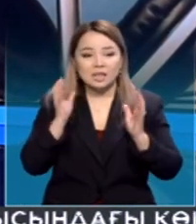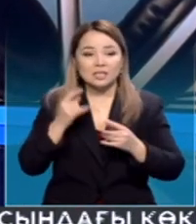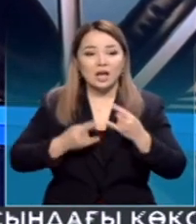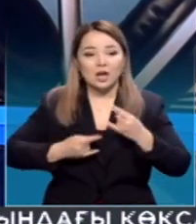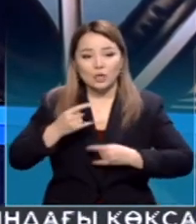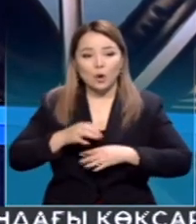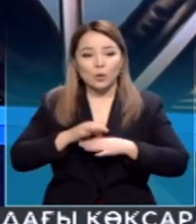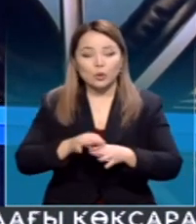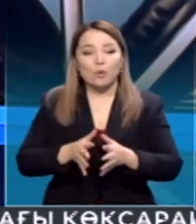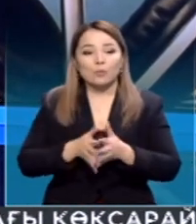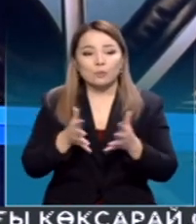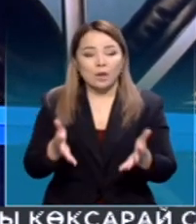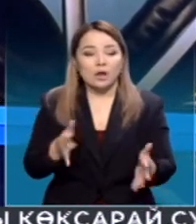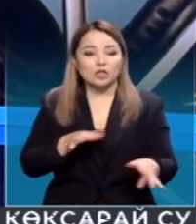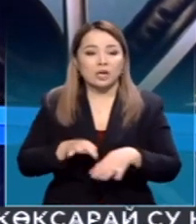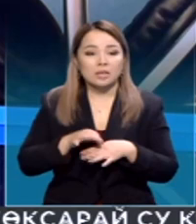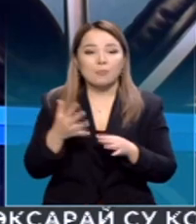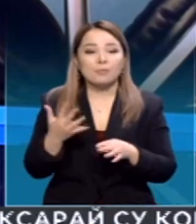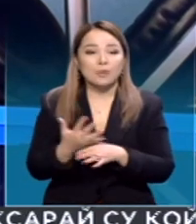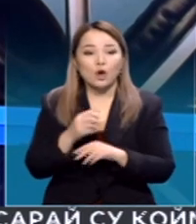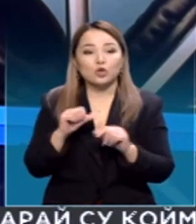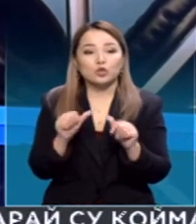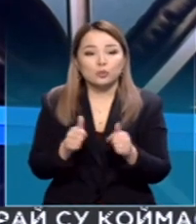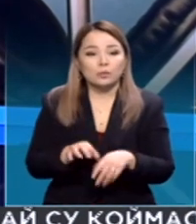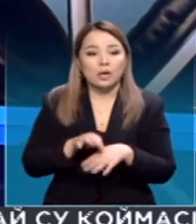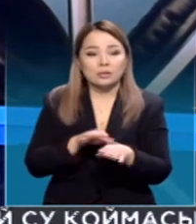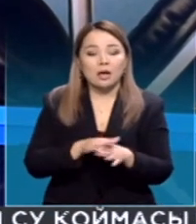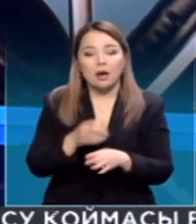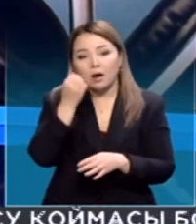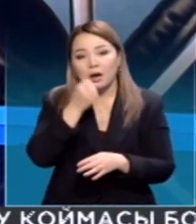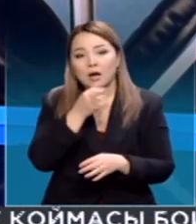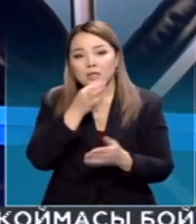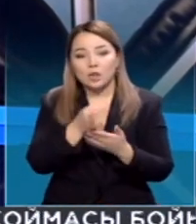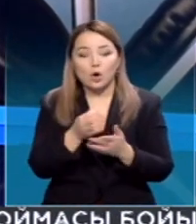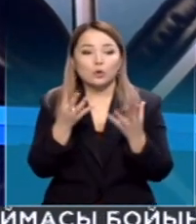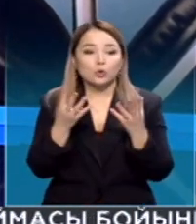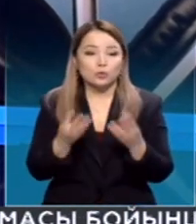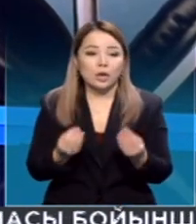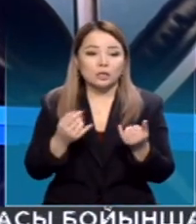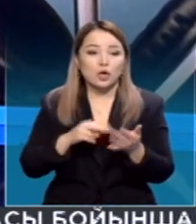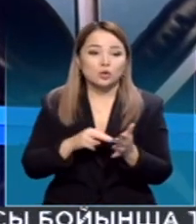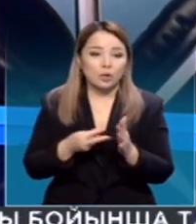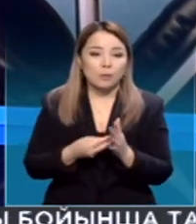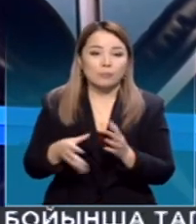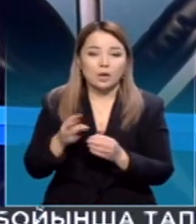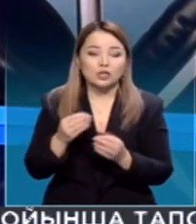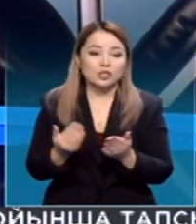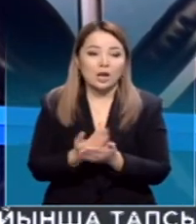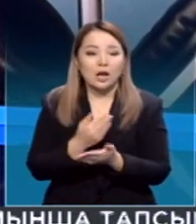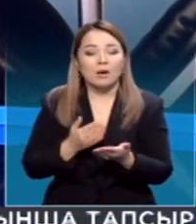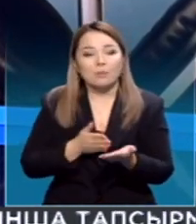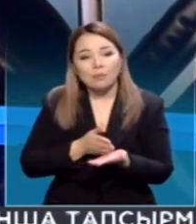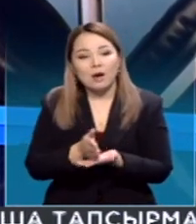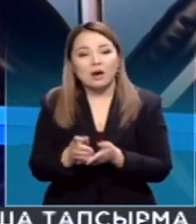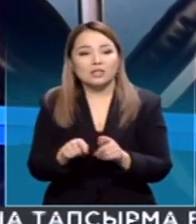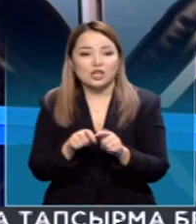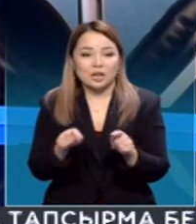корпорациясының ауқымды шарасы биыл 5-ші мәрте ұйымдастырылмақ. Алғыс айту күніне арналған жоба бұл жолы жаңаша бағытта